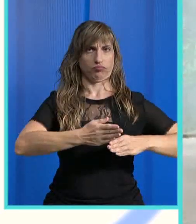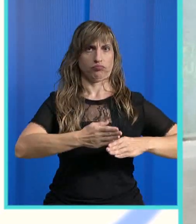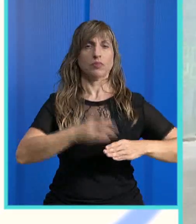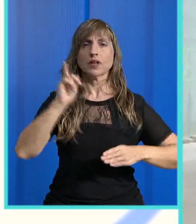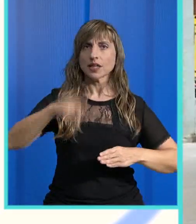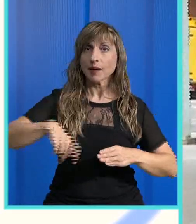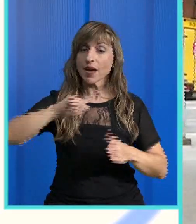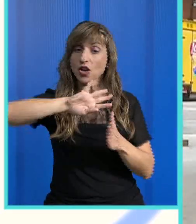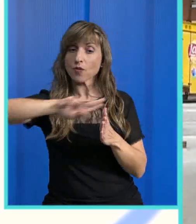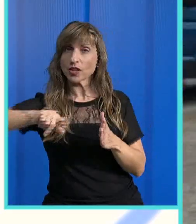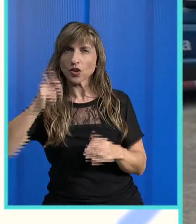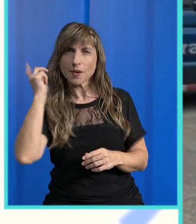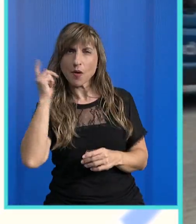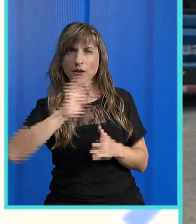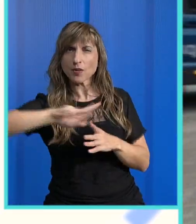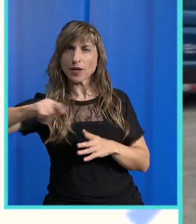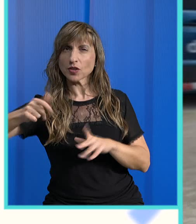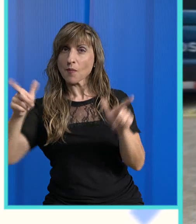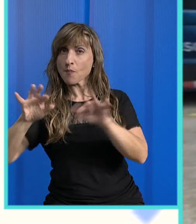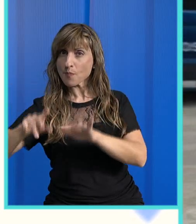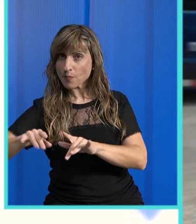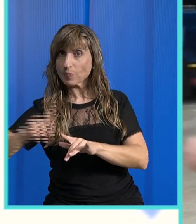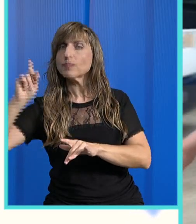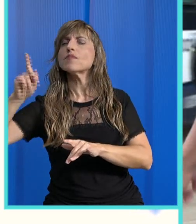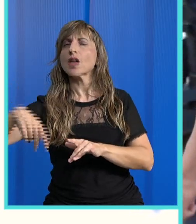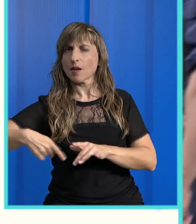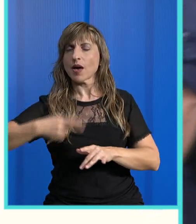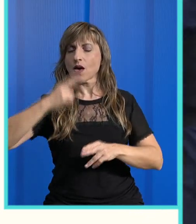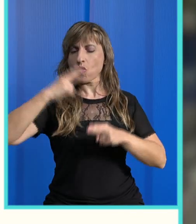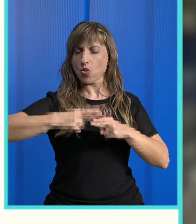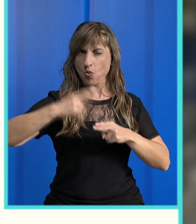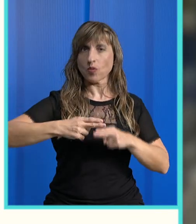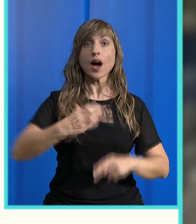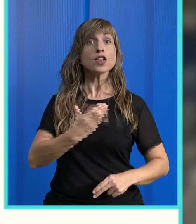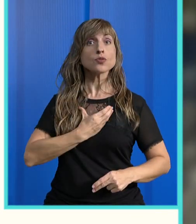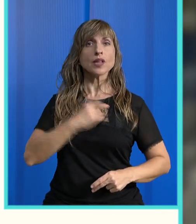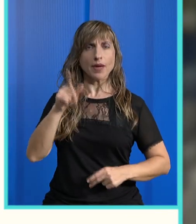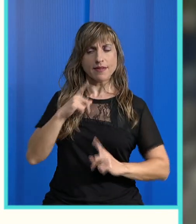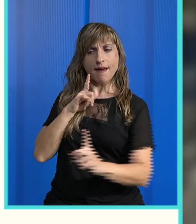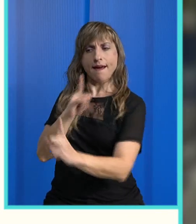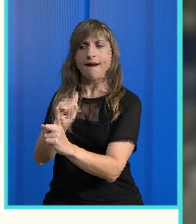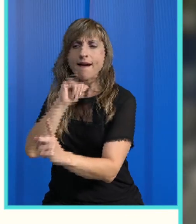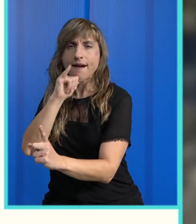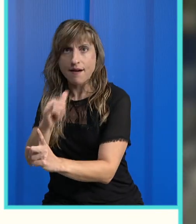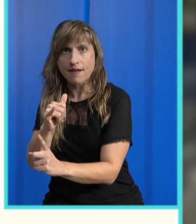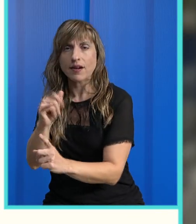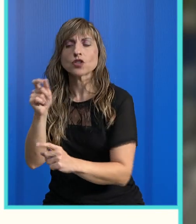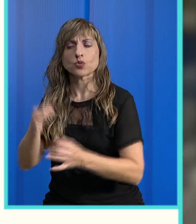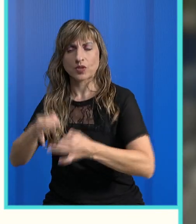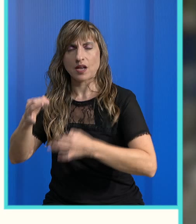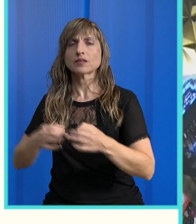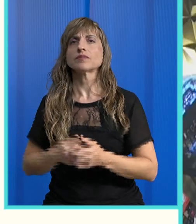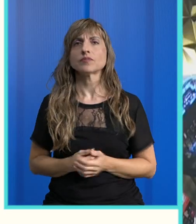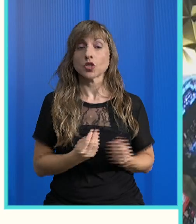robatori de dispositius mòbils i ordinadors i els ajuntaments podran presentar-se com a acusació particular als jutjats. Junts ha